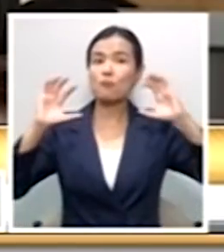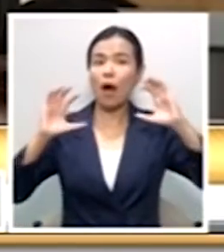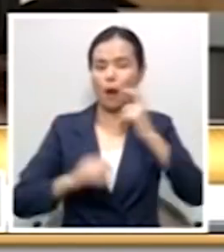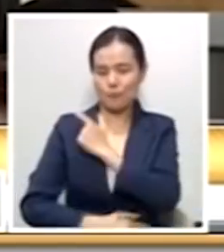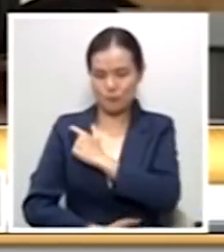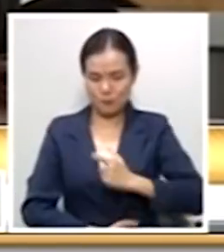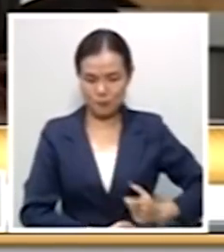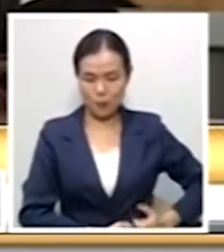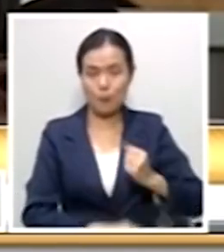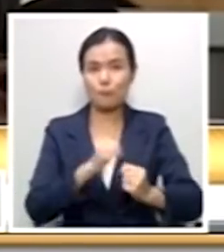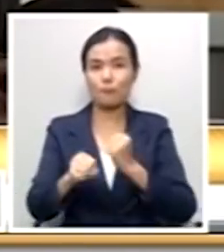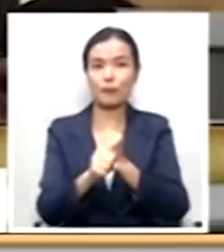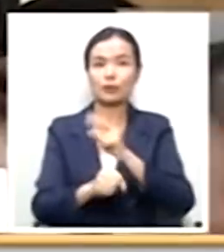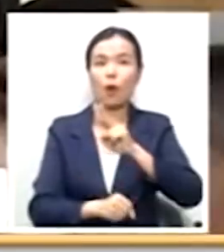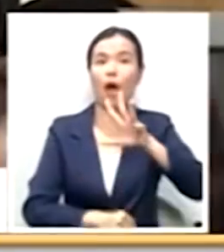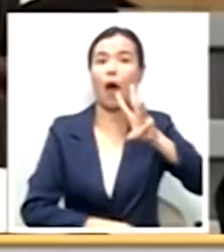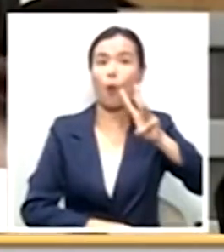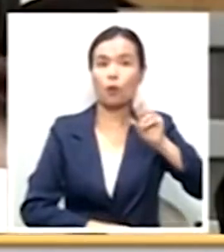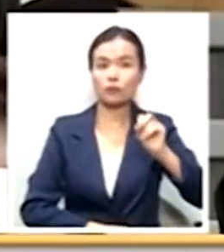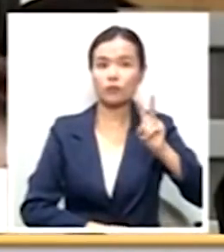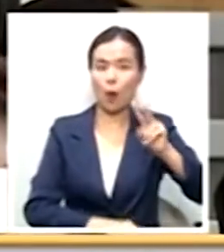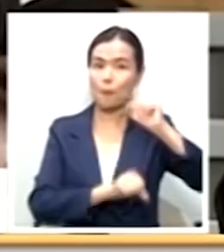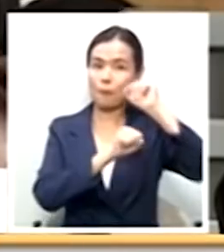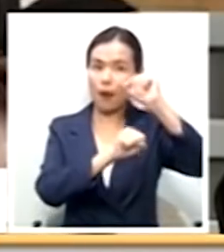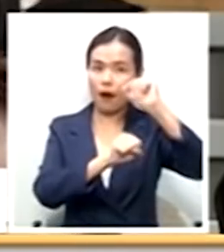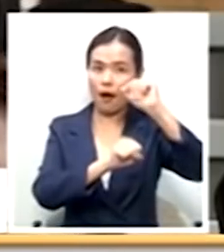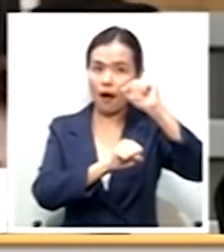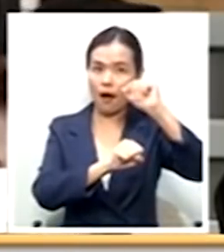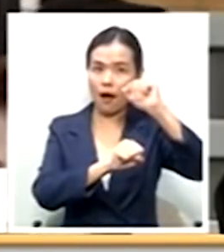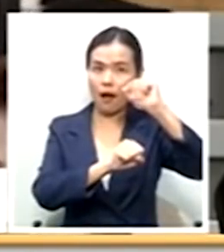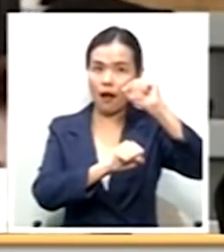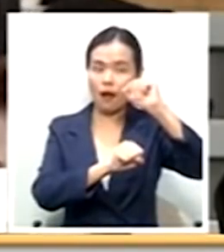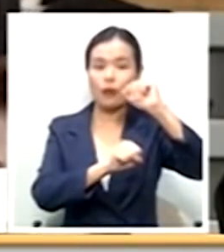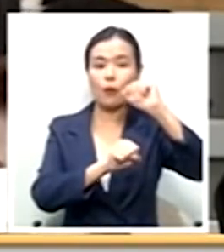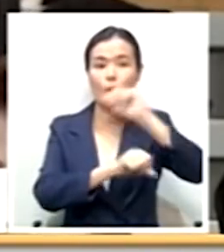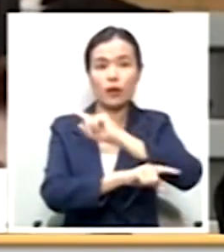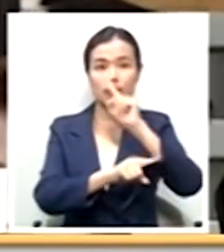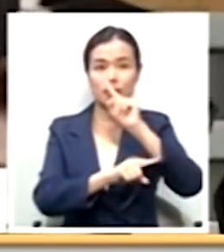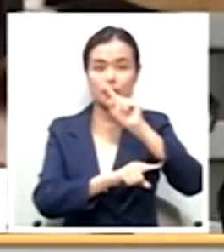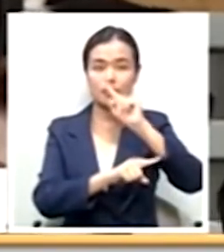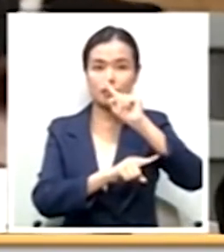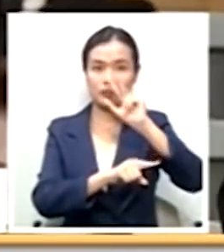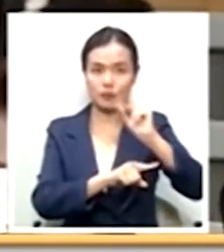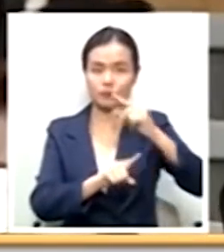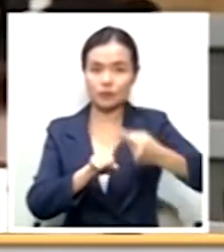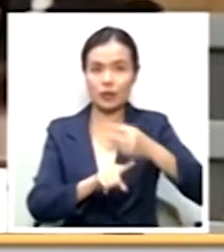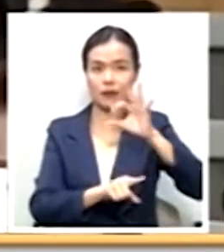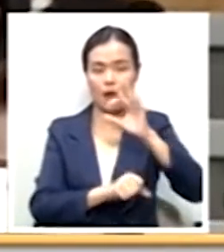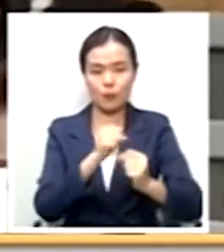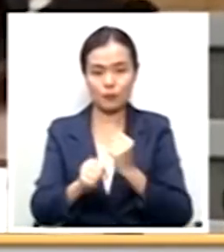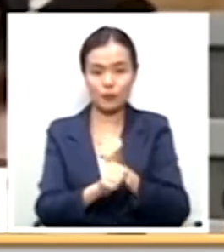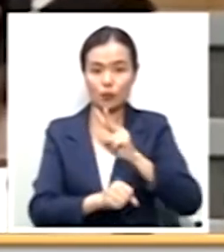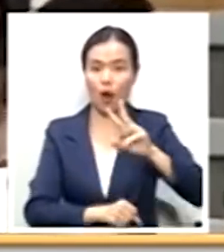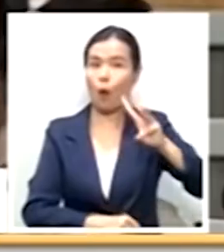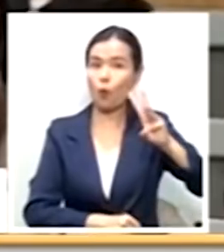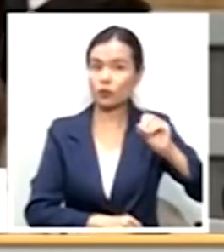พ.ศ. 2562โดยประกาศลงในราชกิจจานุเบกษาในวันที่30กันยายน2562